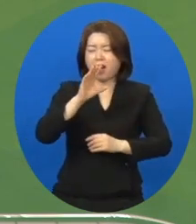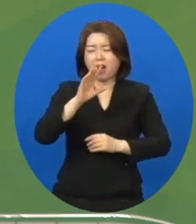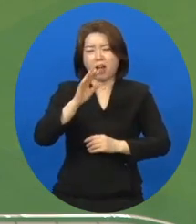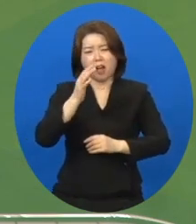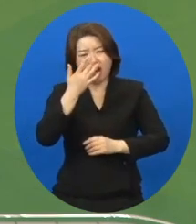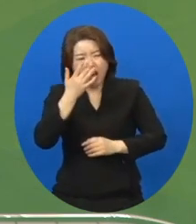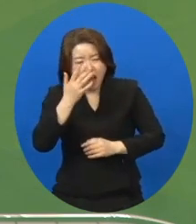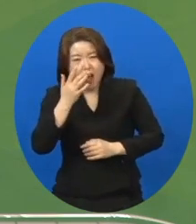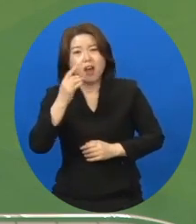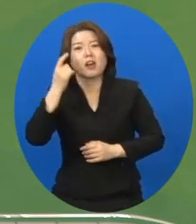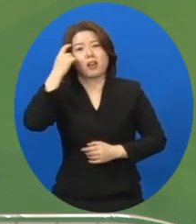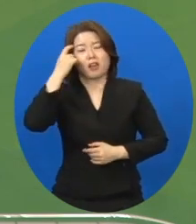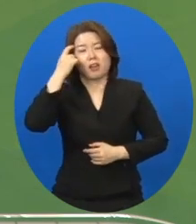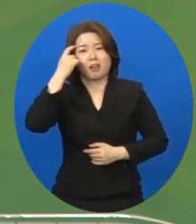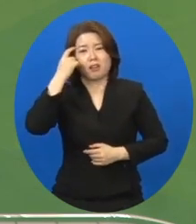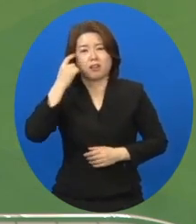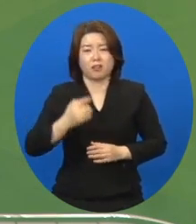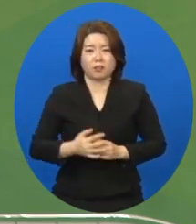되나?